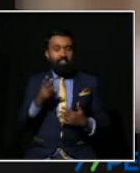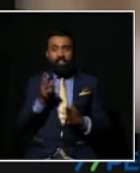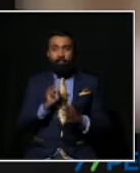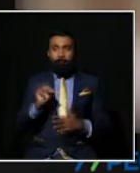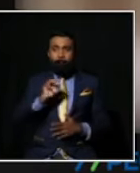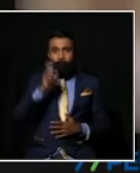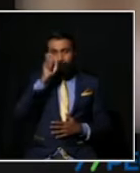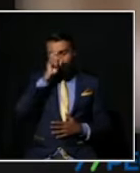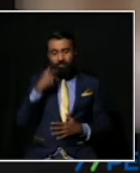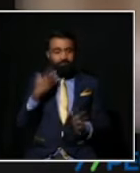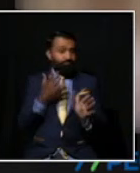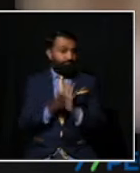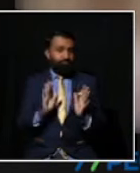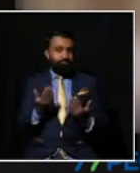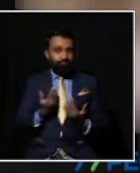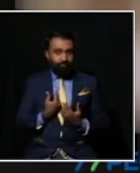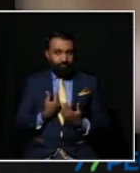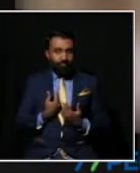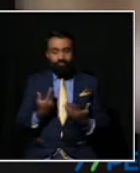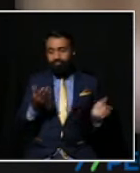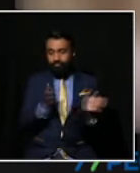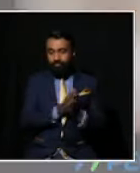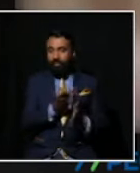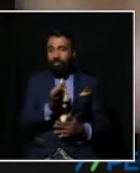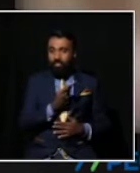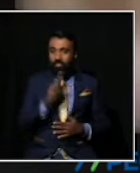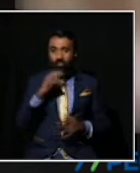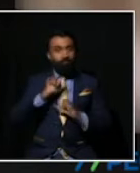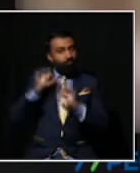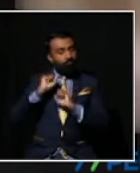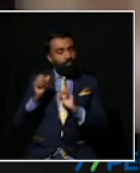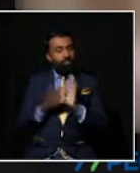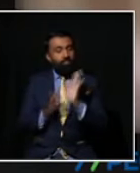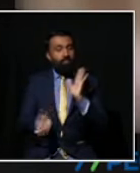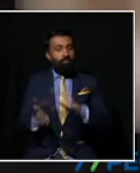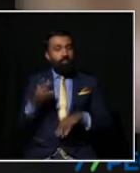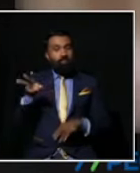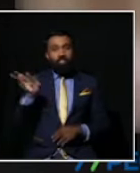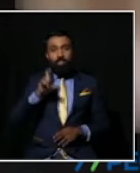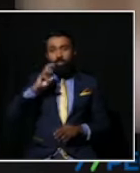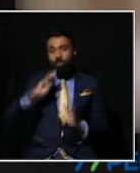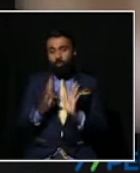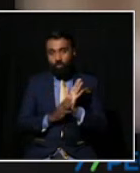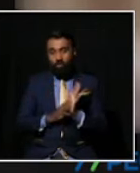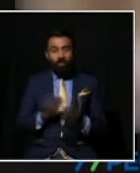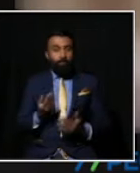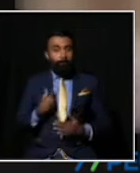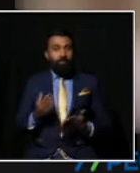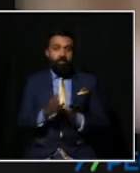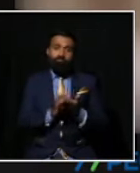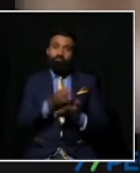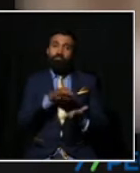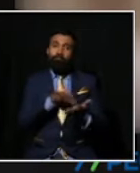මැතිතුමාගේ වෛරක්කාරයෙක් උනේ නැහැ. මොකද අපි දෙන්න තමයි එකට එළියට බැස්සේ. දෙක එම තේරීම් කාරක සභාවේ අපි ගත්ත සියලුම